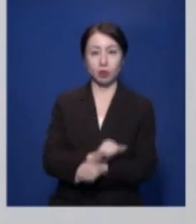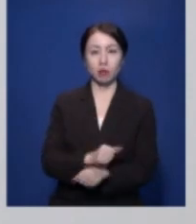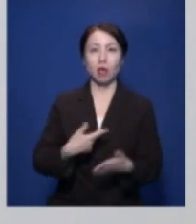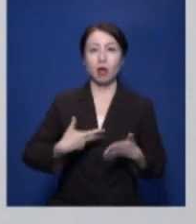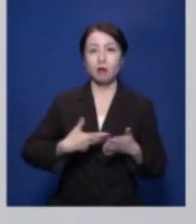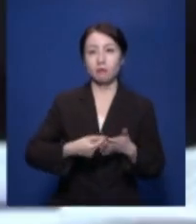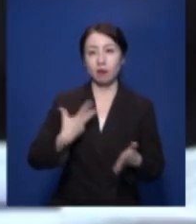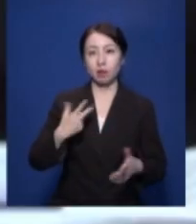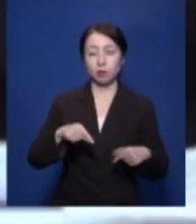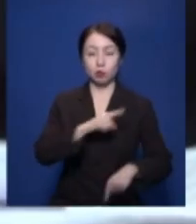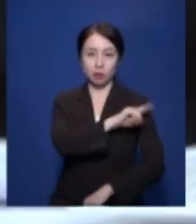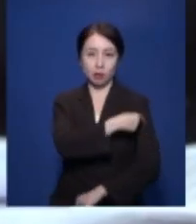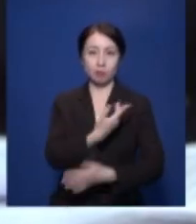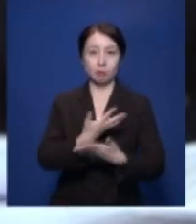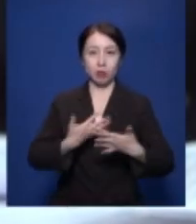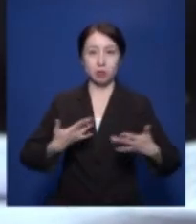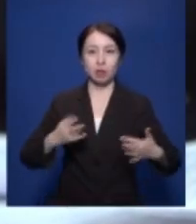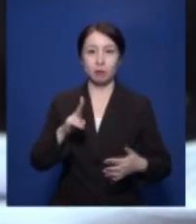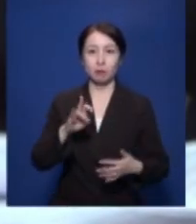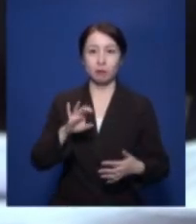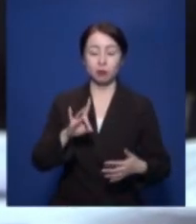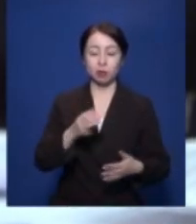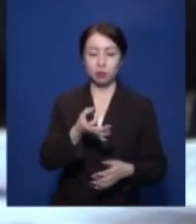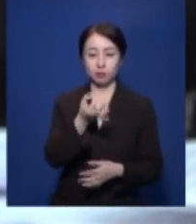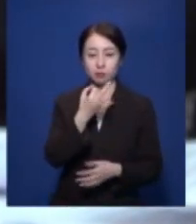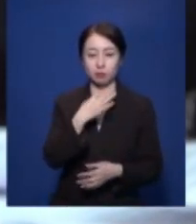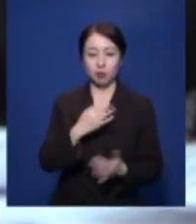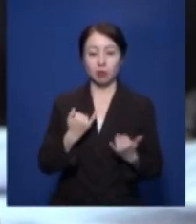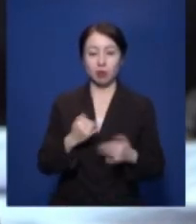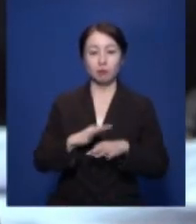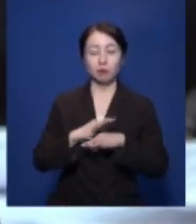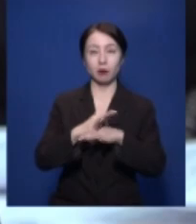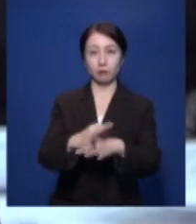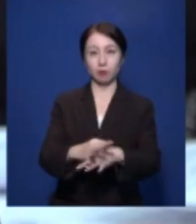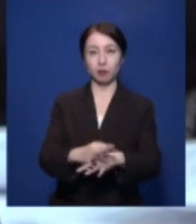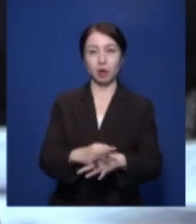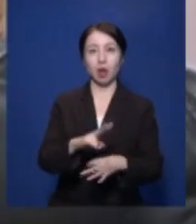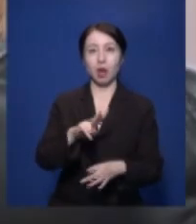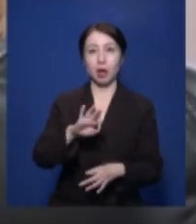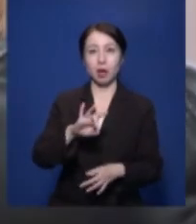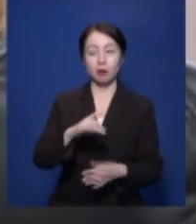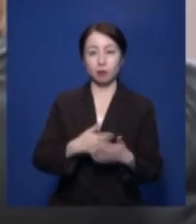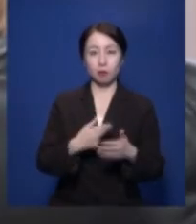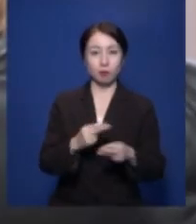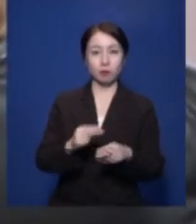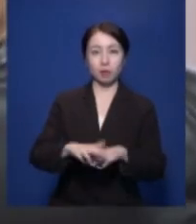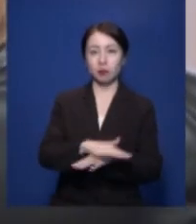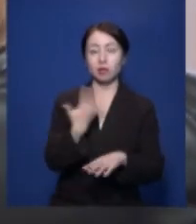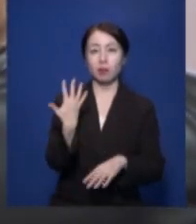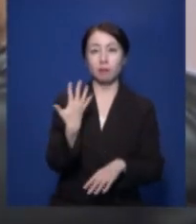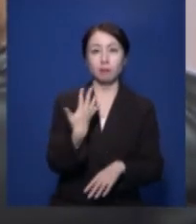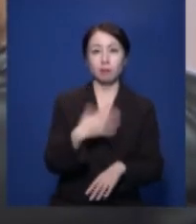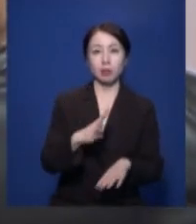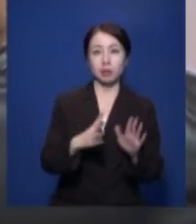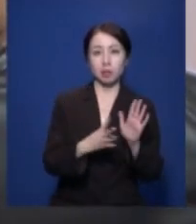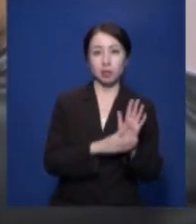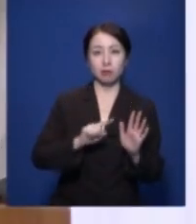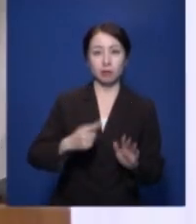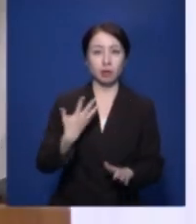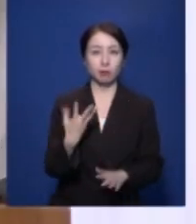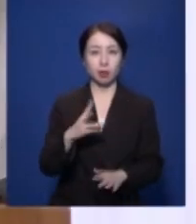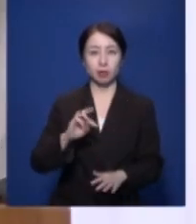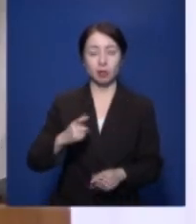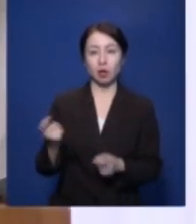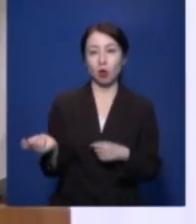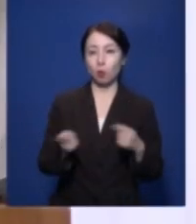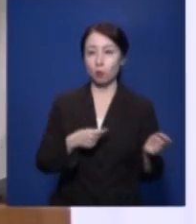других медицинских иммунобиологических препаратов для проведения иммунопрофилактики населения 59,5 миллиона тенге.